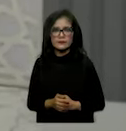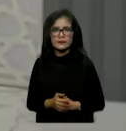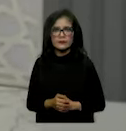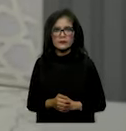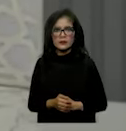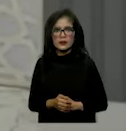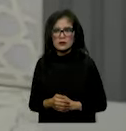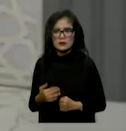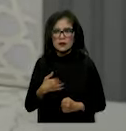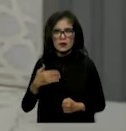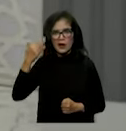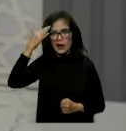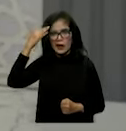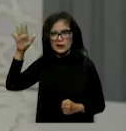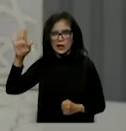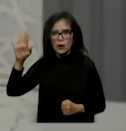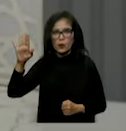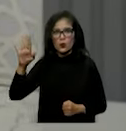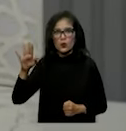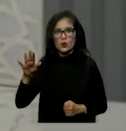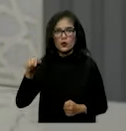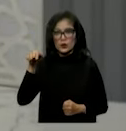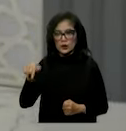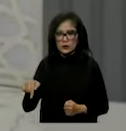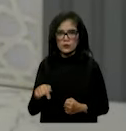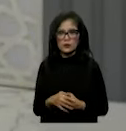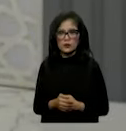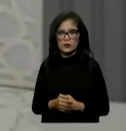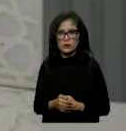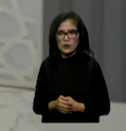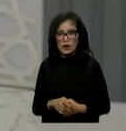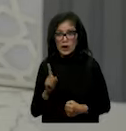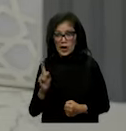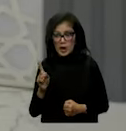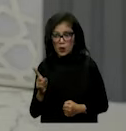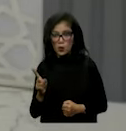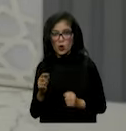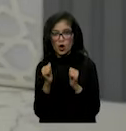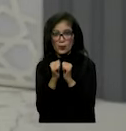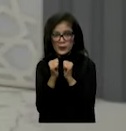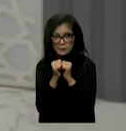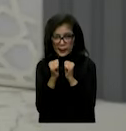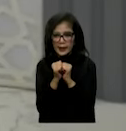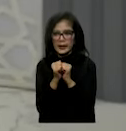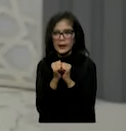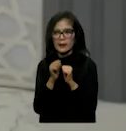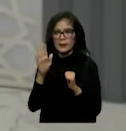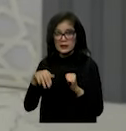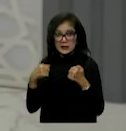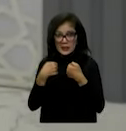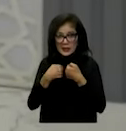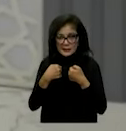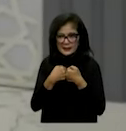Saya tidak tahu persis ya. Jadi kami tidak tahu persis dan saya kira kalau nyampe ada komitmen-komitmen yang itu bertentangan dengan semangat untuk